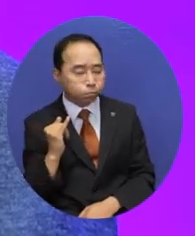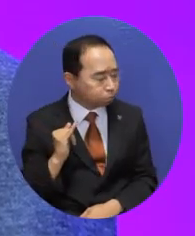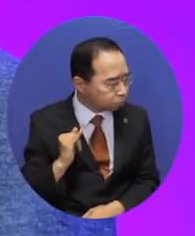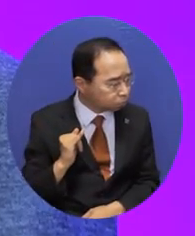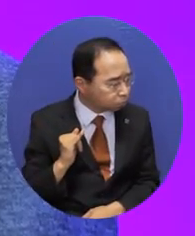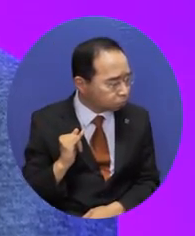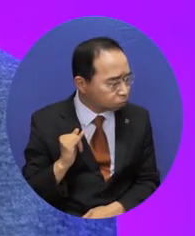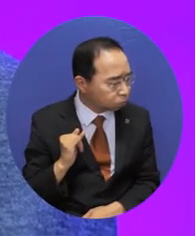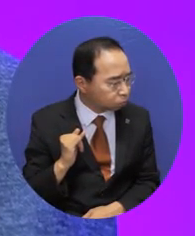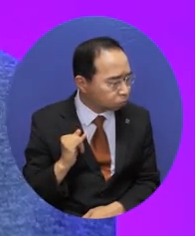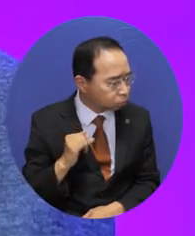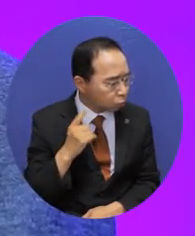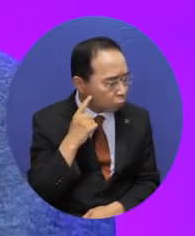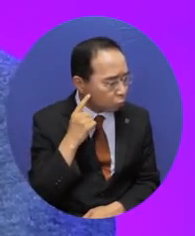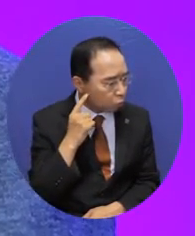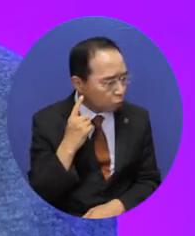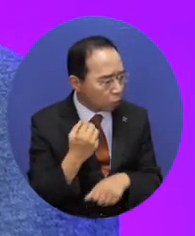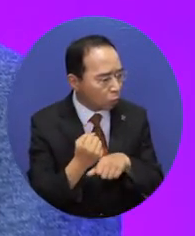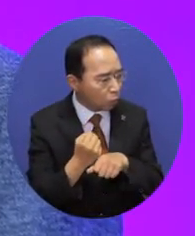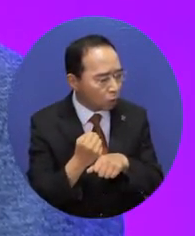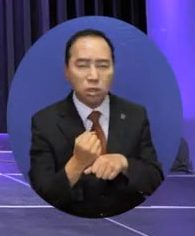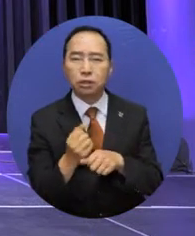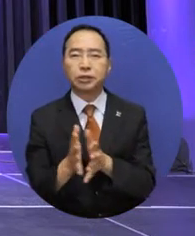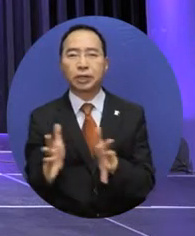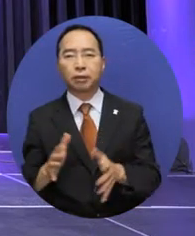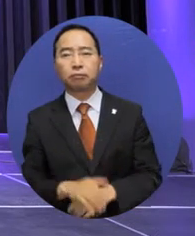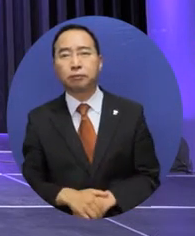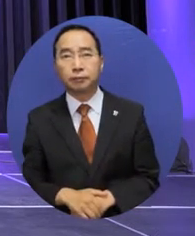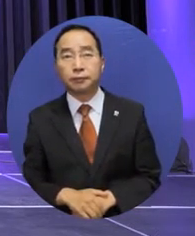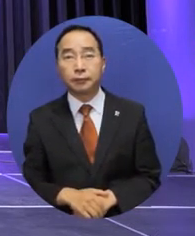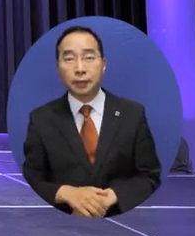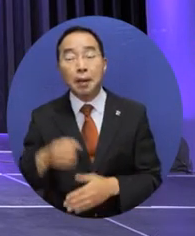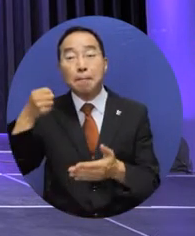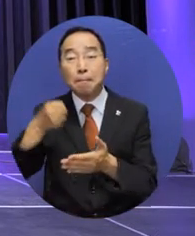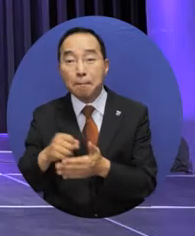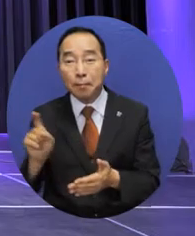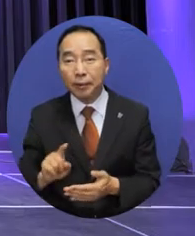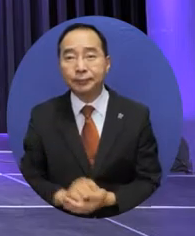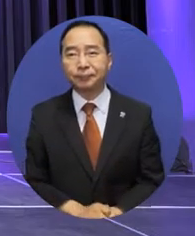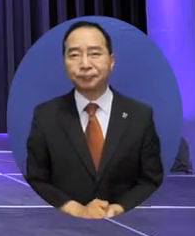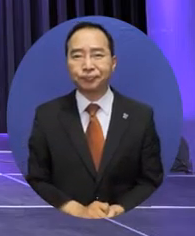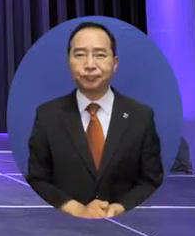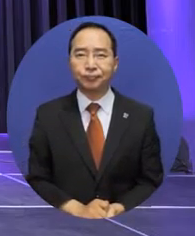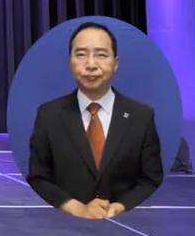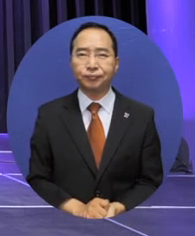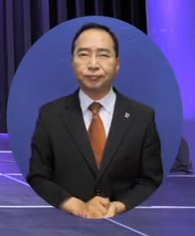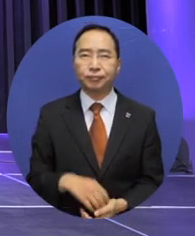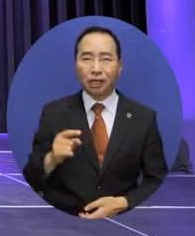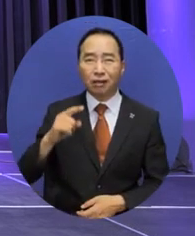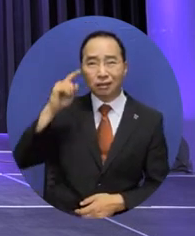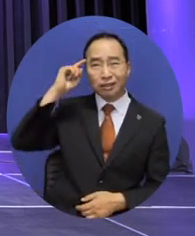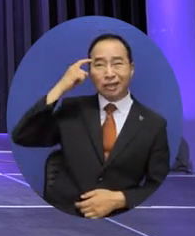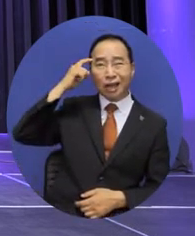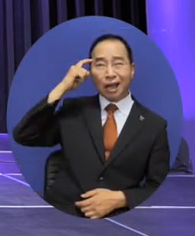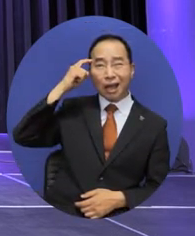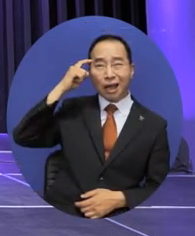갖고 다시 연구를 하기 시작했습니다. 그래서 내린 결론은 순전한 생각 없음과